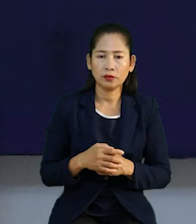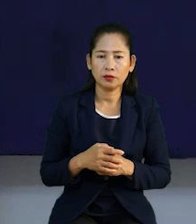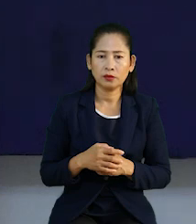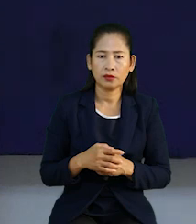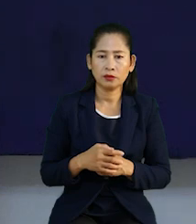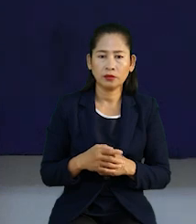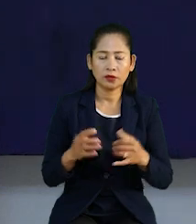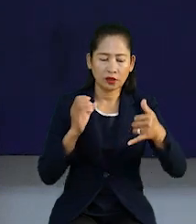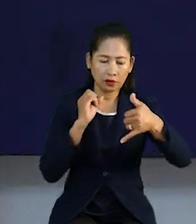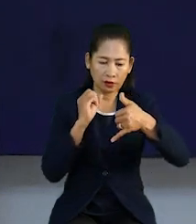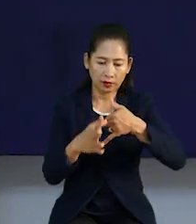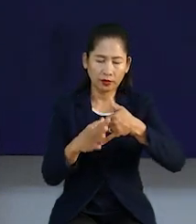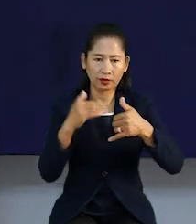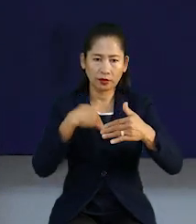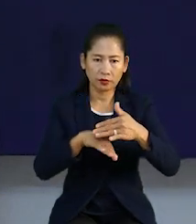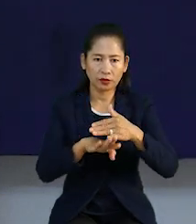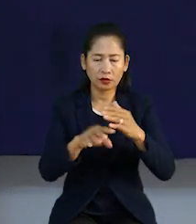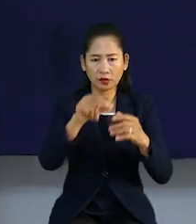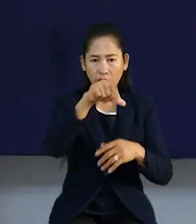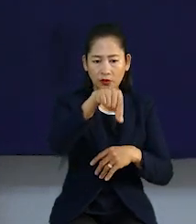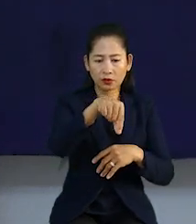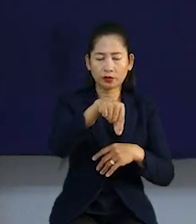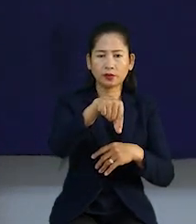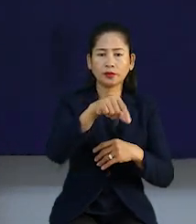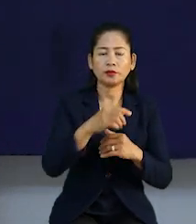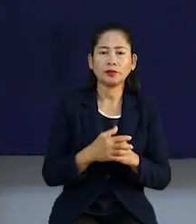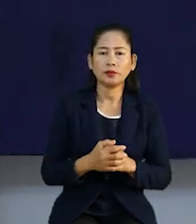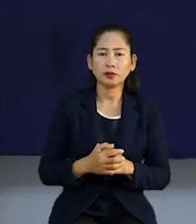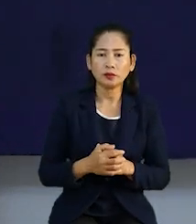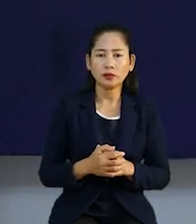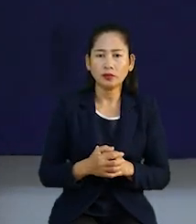Đó, chân dừng chạp đám chốt cỏ.